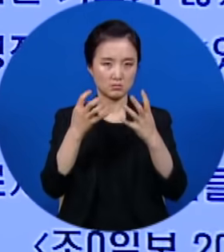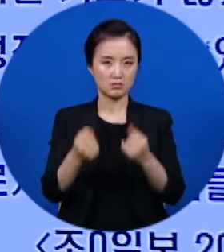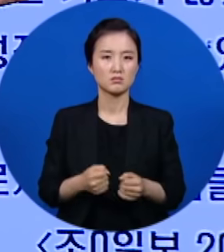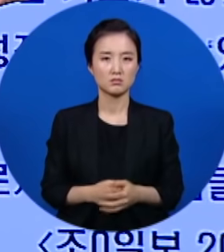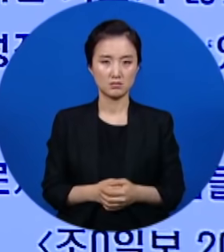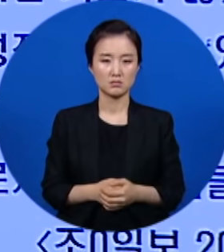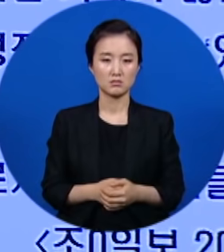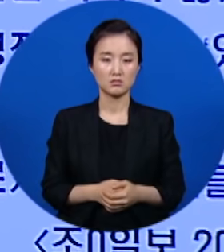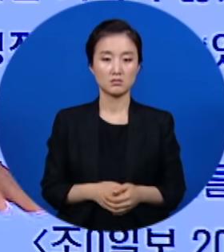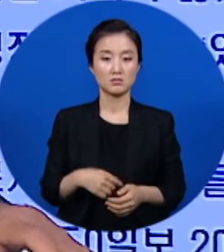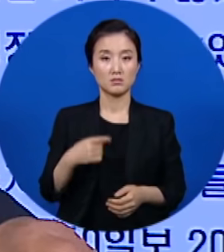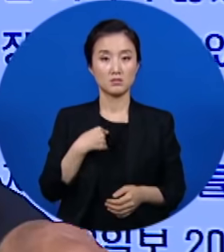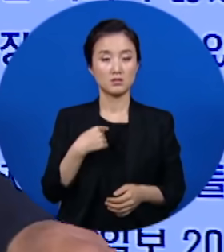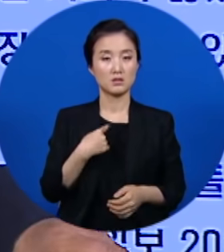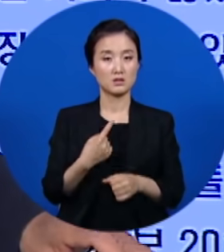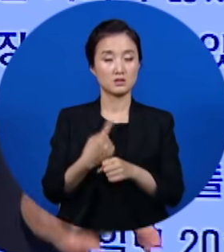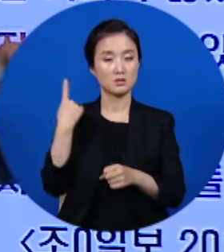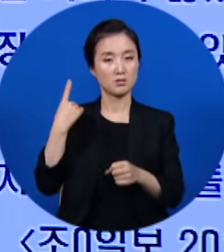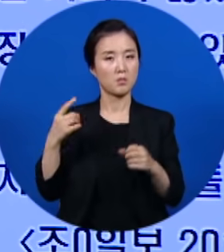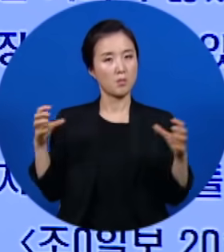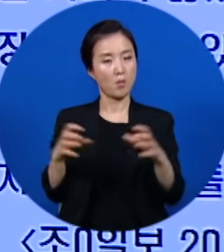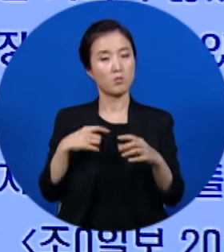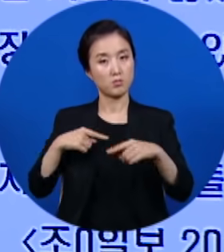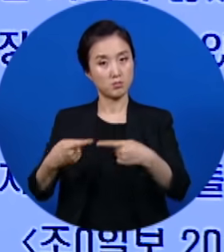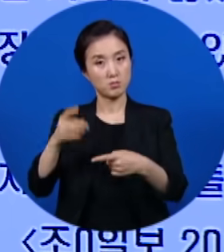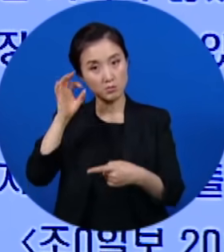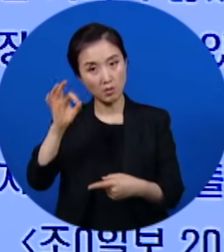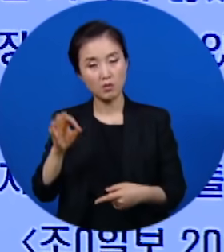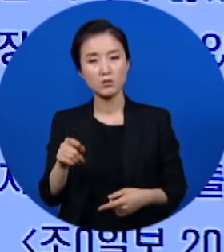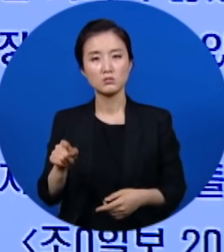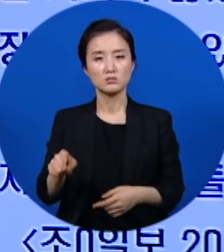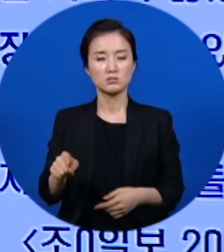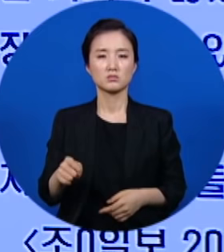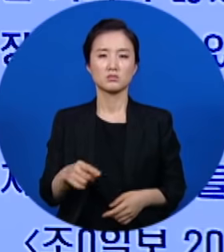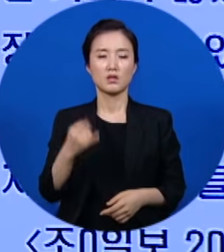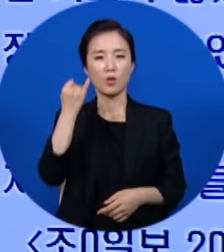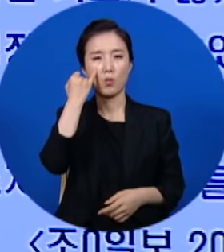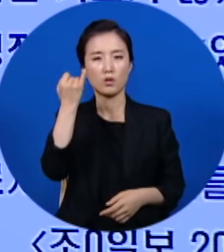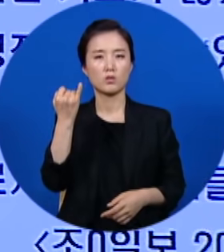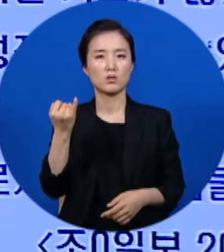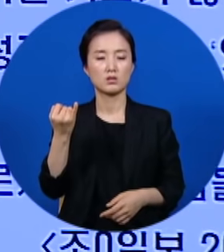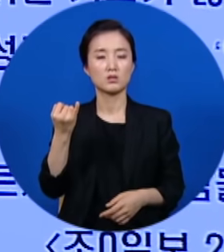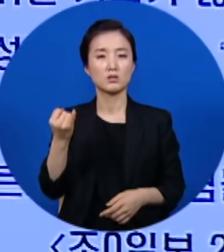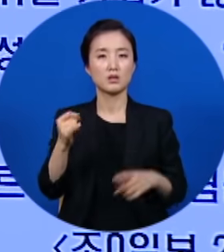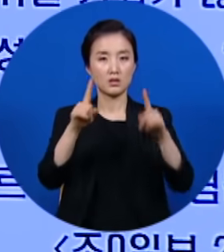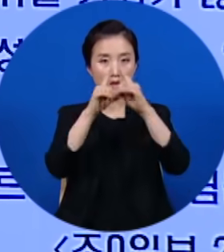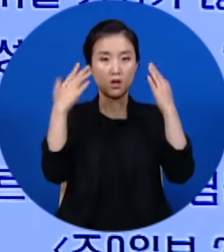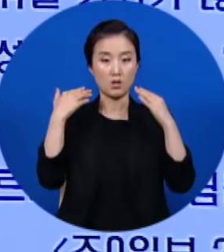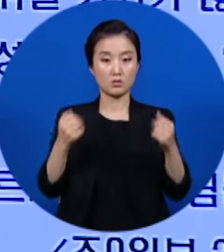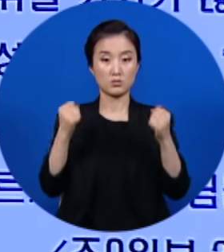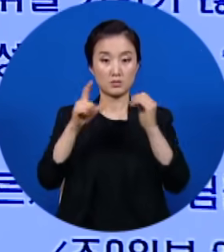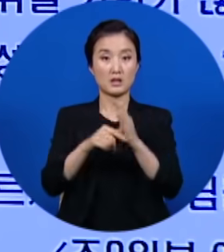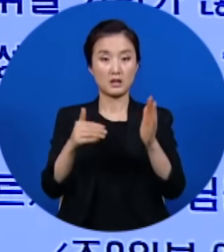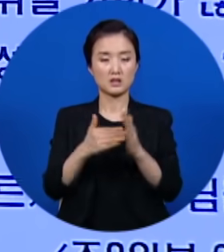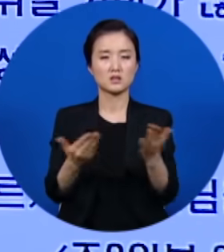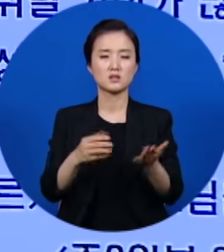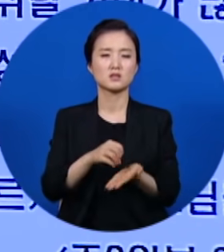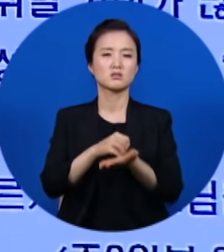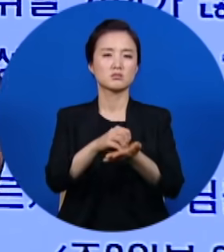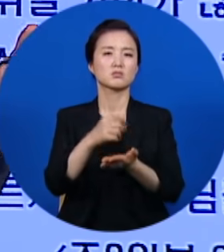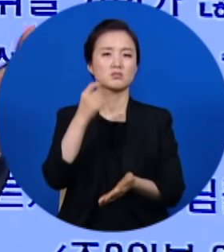갔더니 유명한 교수님이 제프 했는데 외동딸이 랍니다 작년 봄에 대학을 졸업했는데 그때까지 취업을 못해